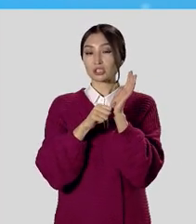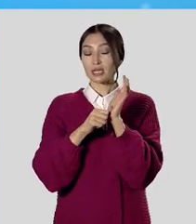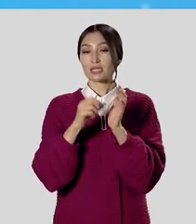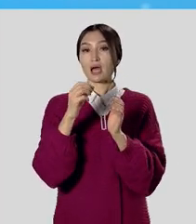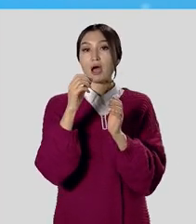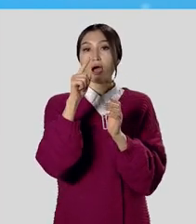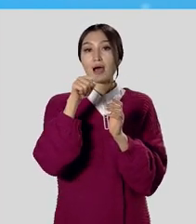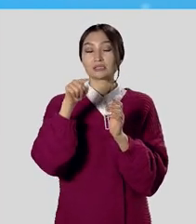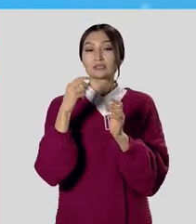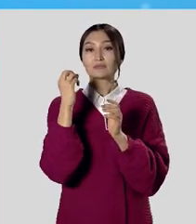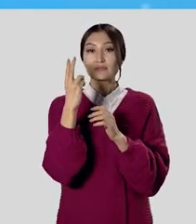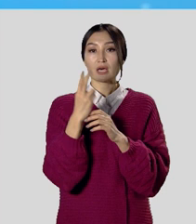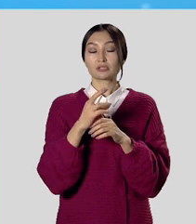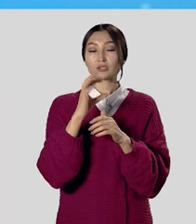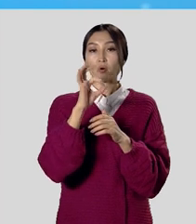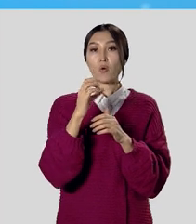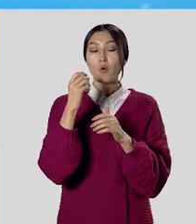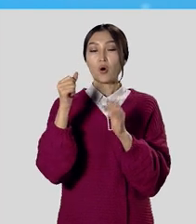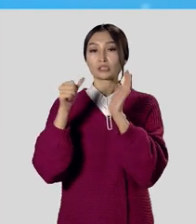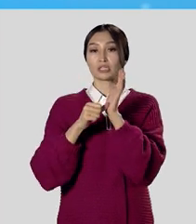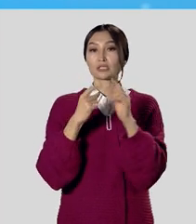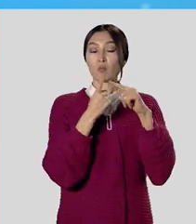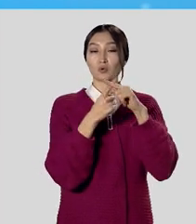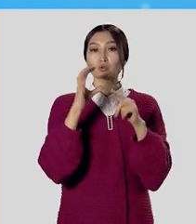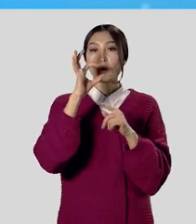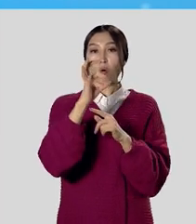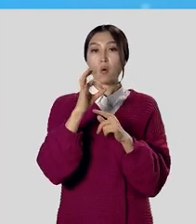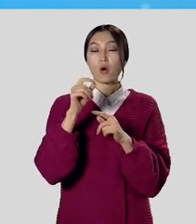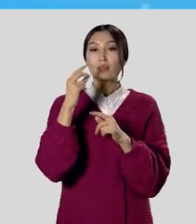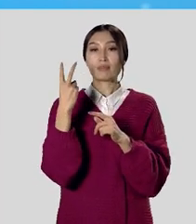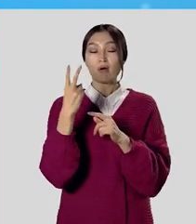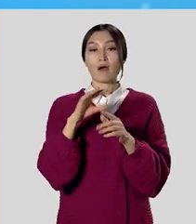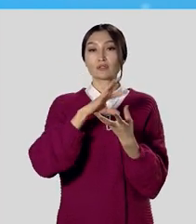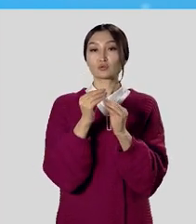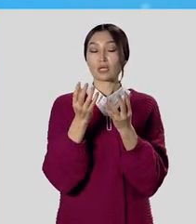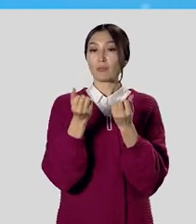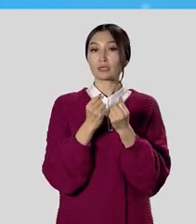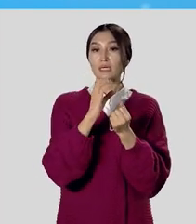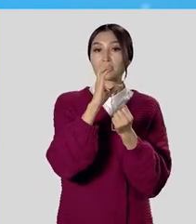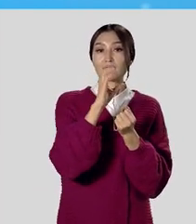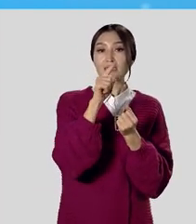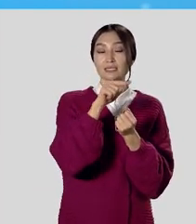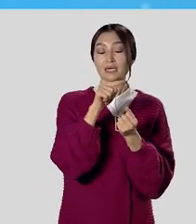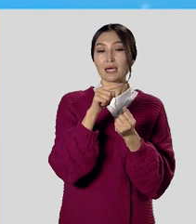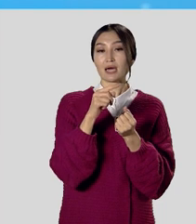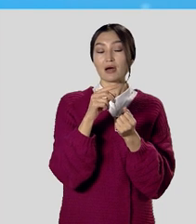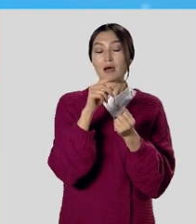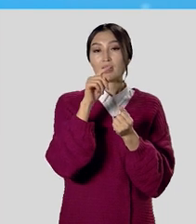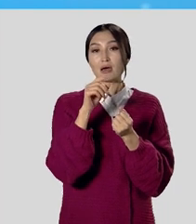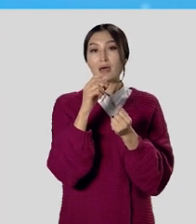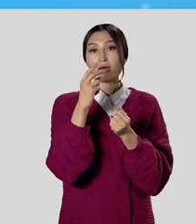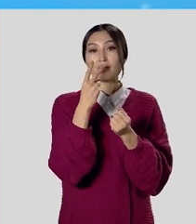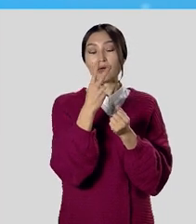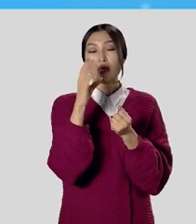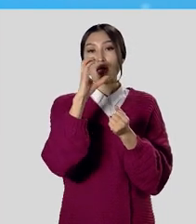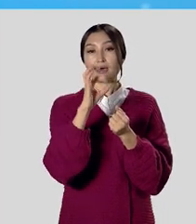C6H12O6 плюс O2. В результате мы получаем CO2 и H2O.